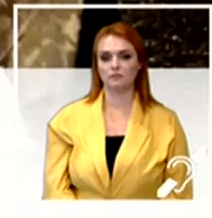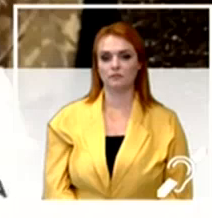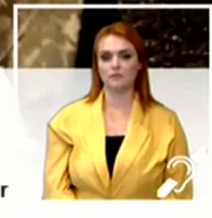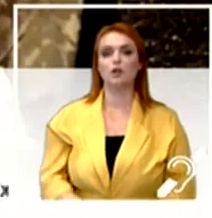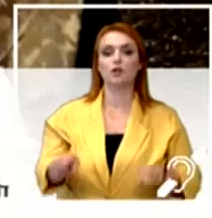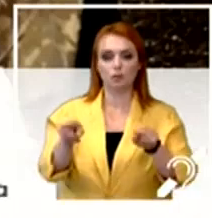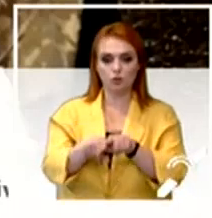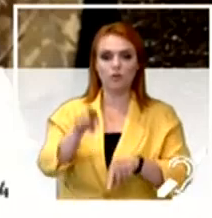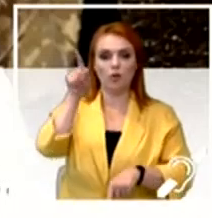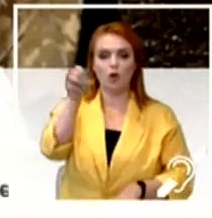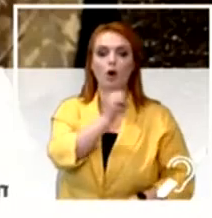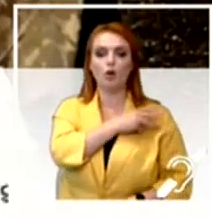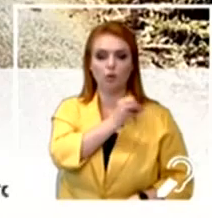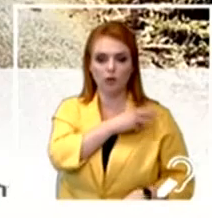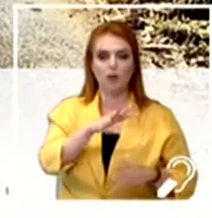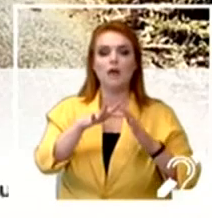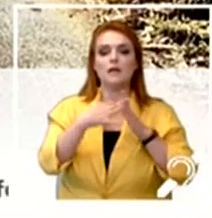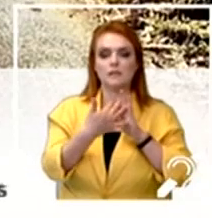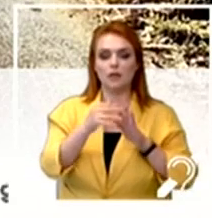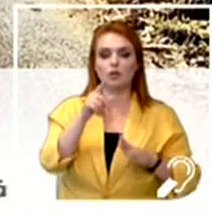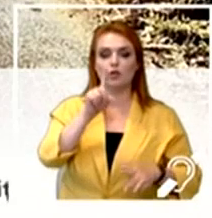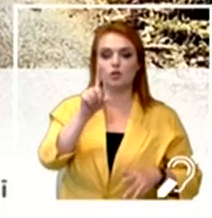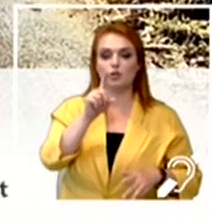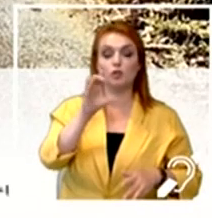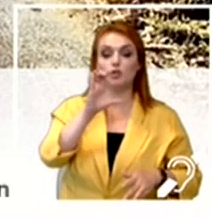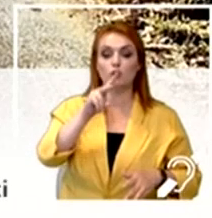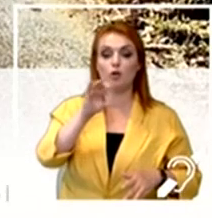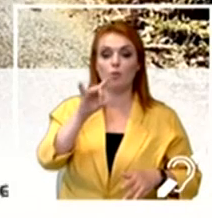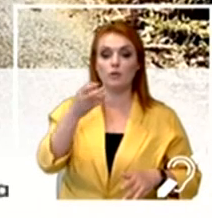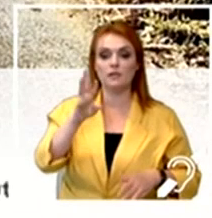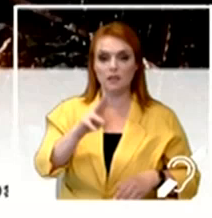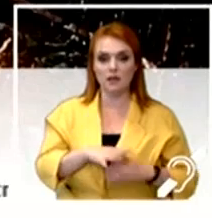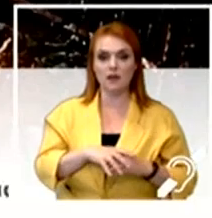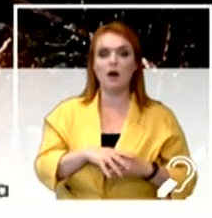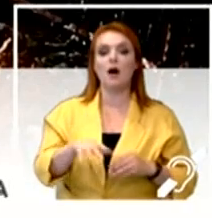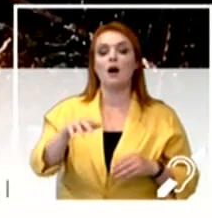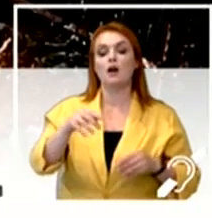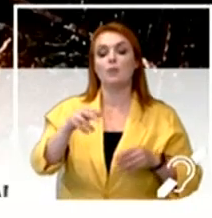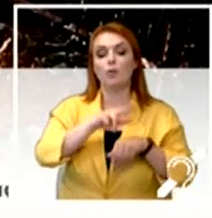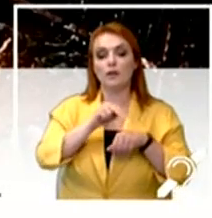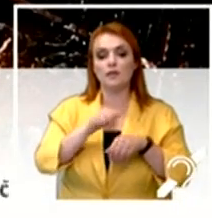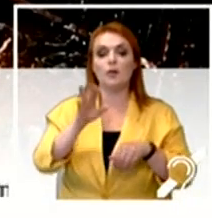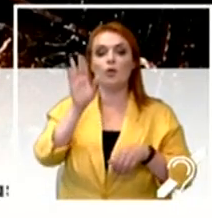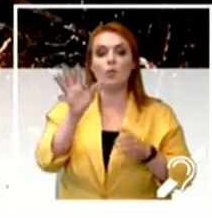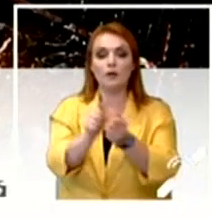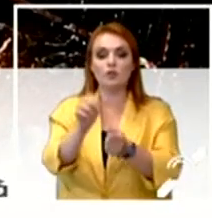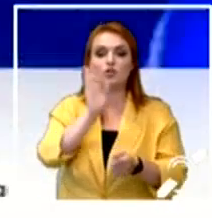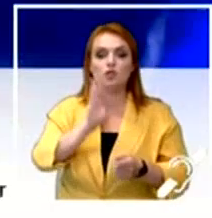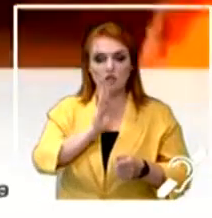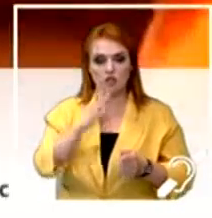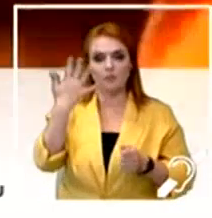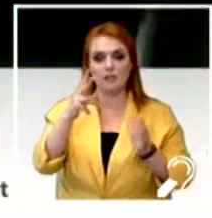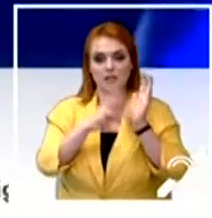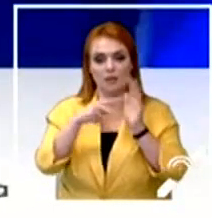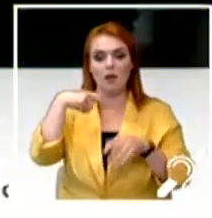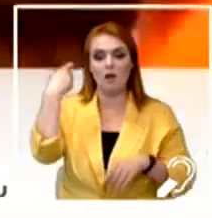La Orhei, în cartierul Slobozia Doamnei, poliția a reținut un șofer în vârstă de 56 de ani. După ce a fost testat, s-a constatat că